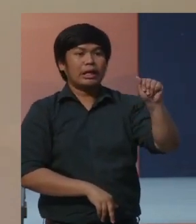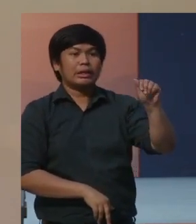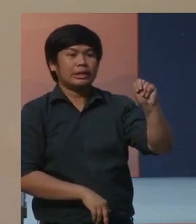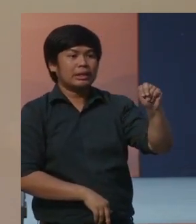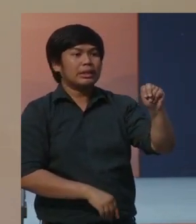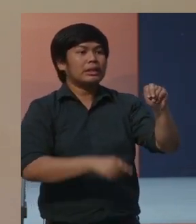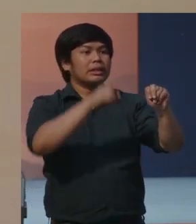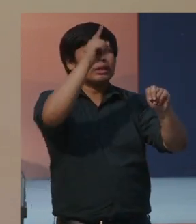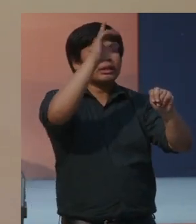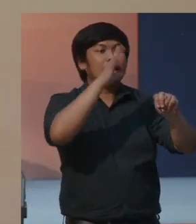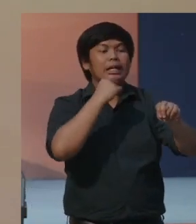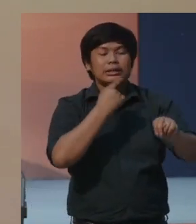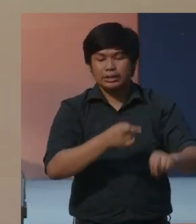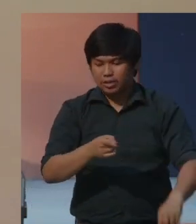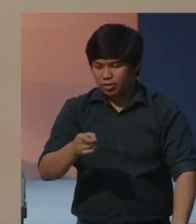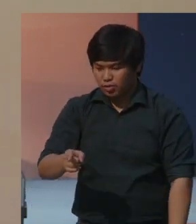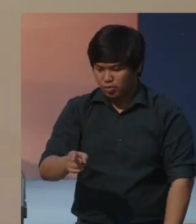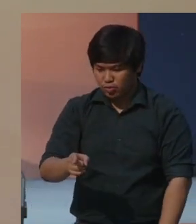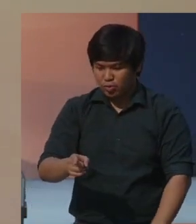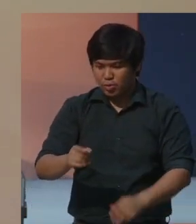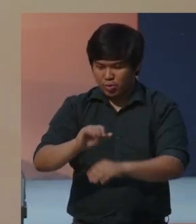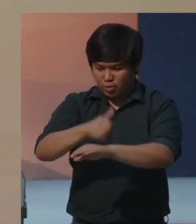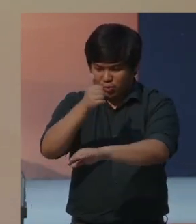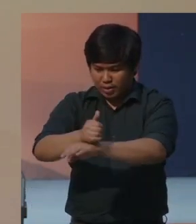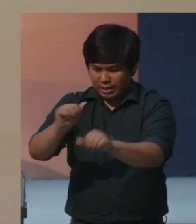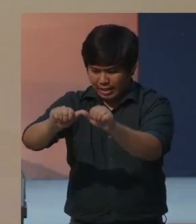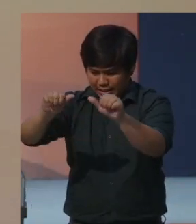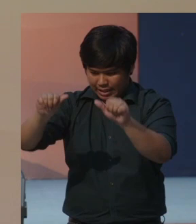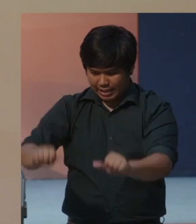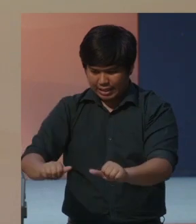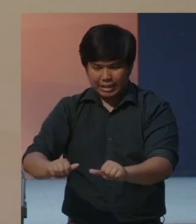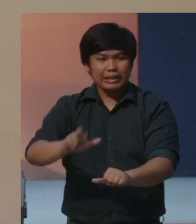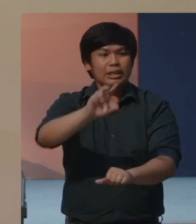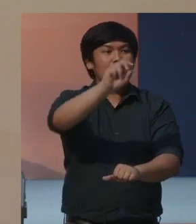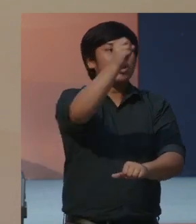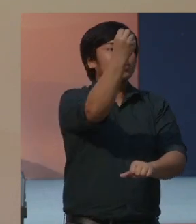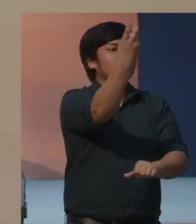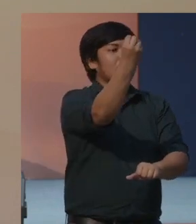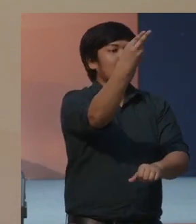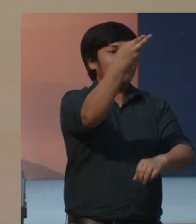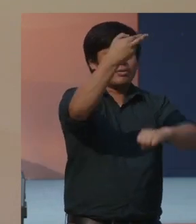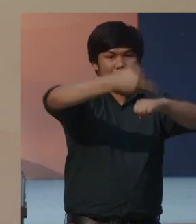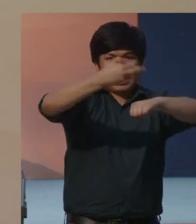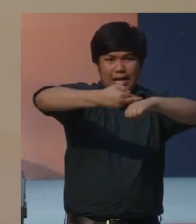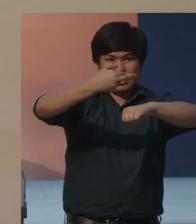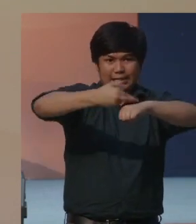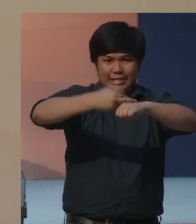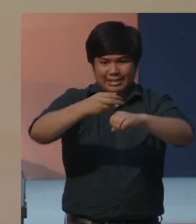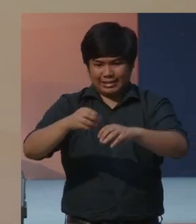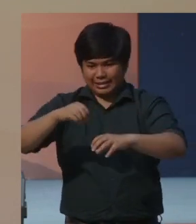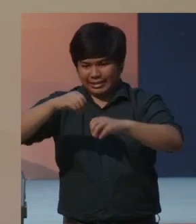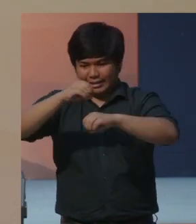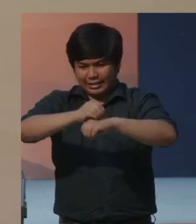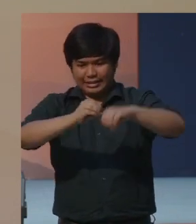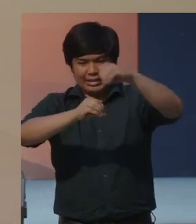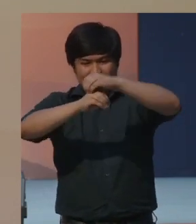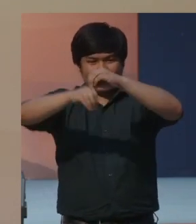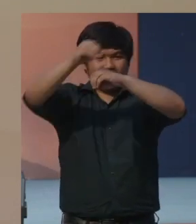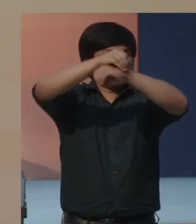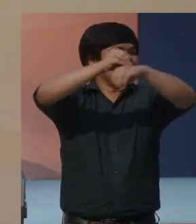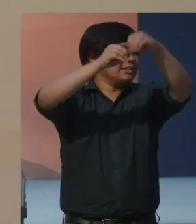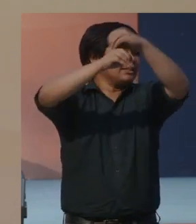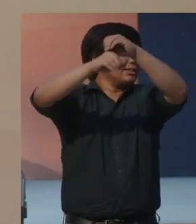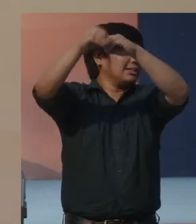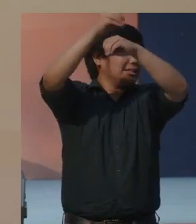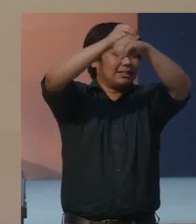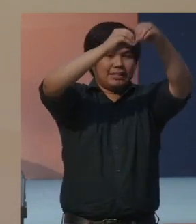upang gawing memorial ang pagtawid na ito. Sa verses 1 to 8 ng chapter 4. Tapos kumuha sila ng 12 na bato